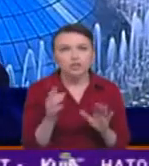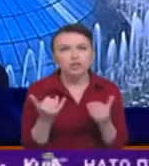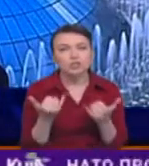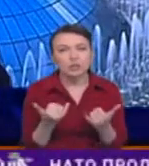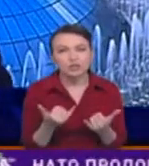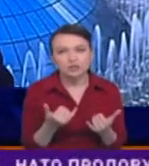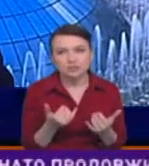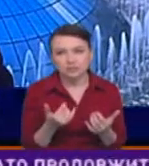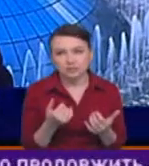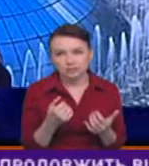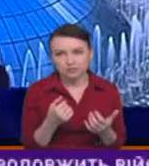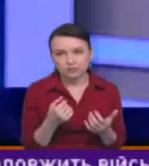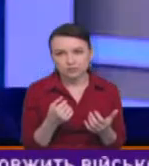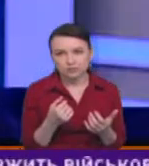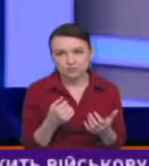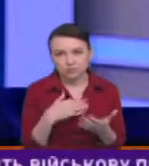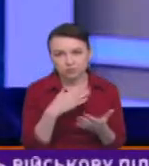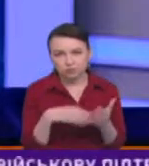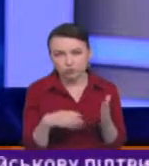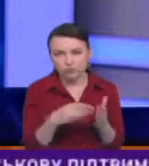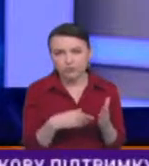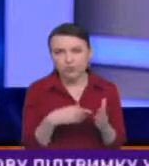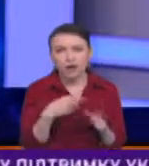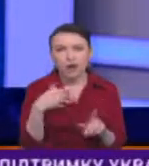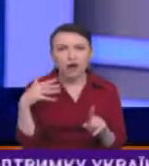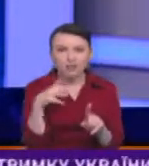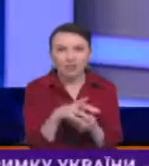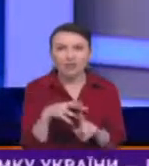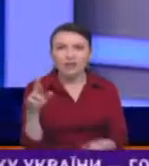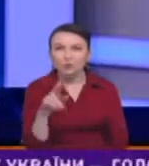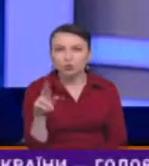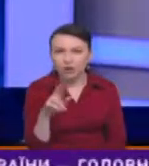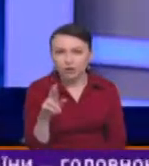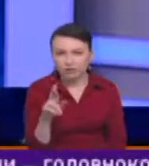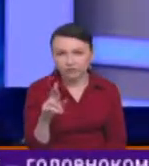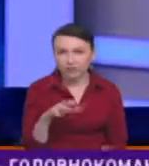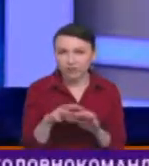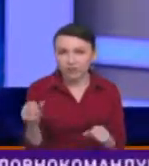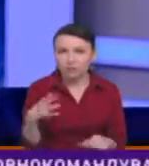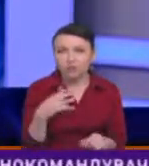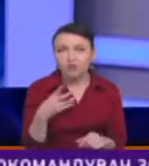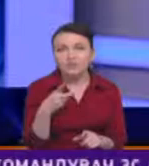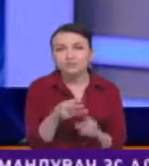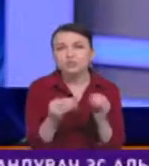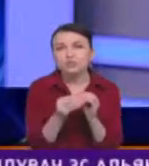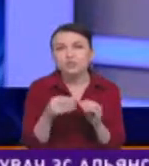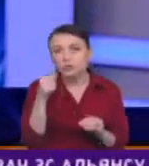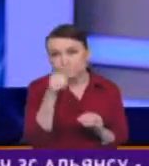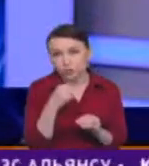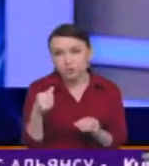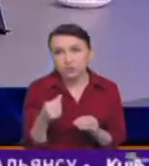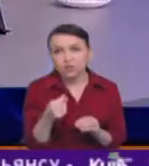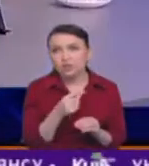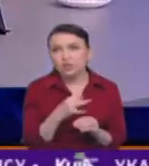скасували. А атака той янучаровсько-кидаловської влади, вона почалась в 2010 році. І не